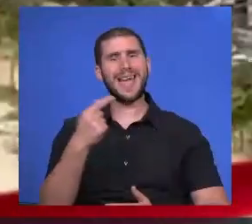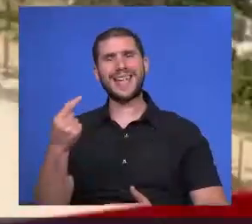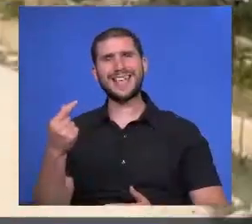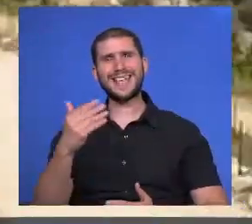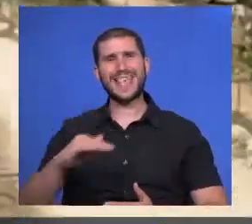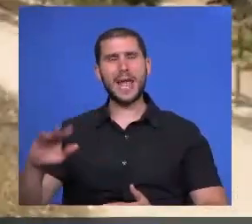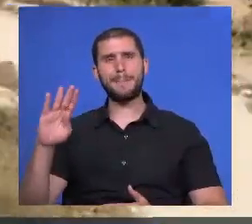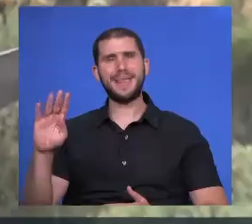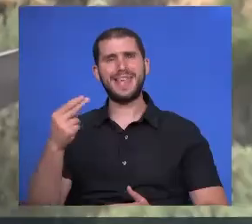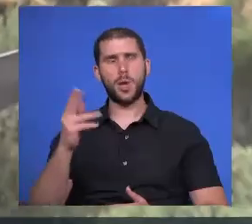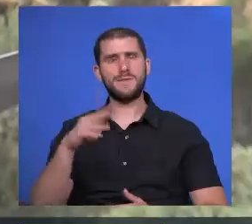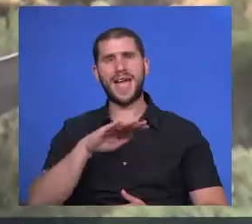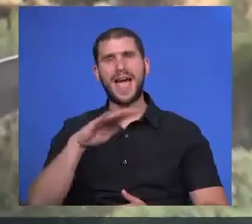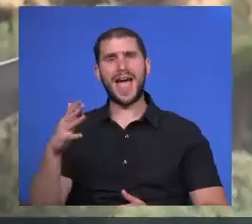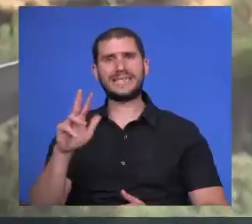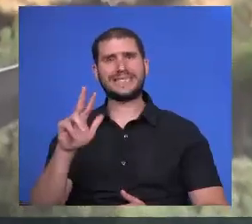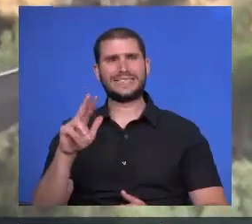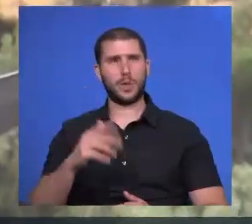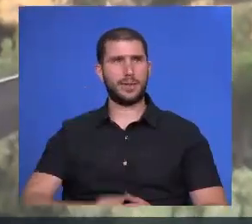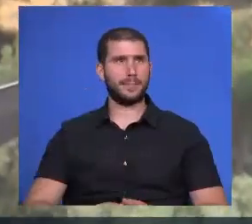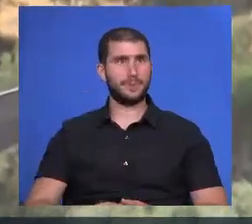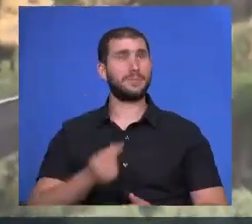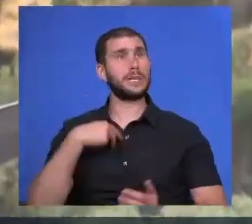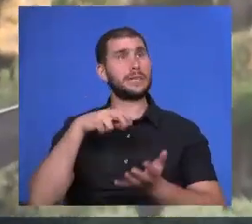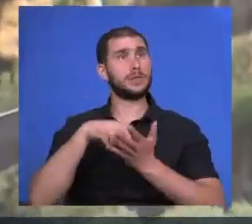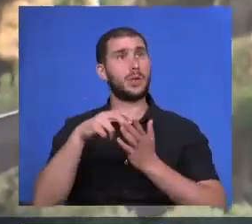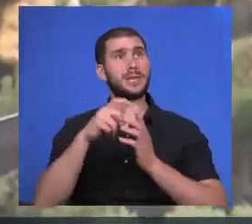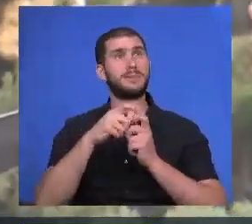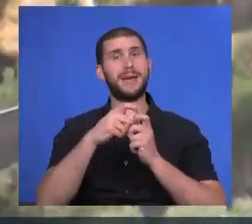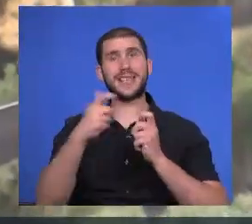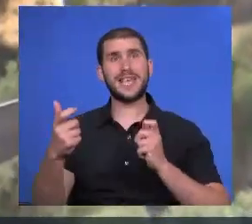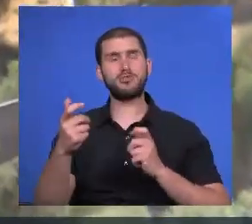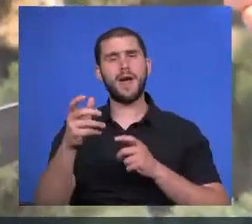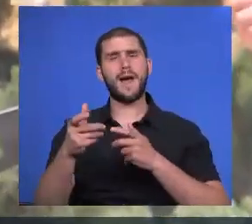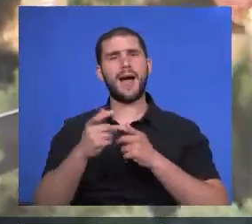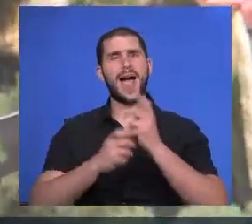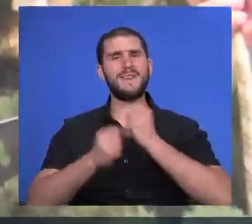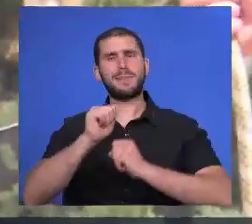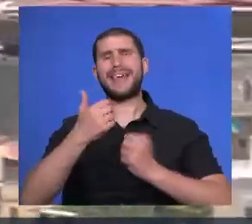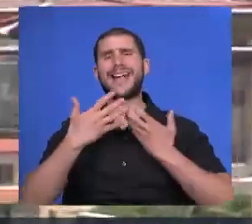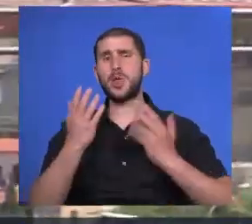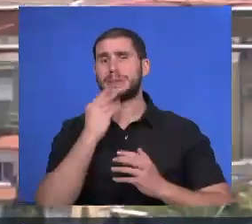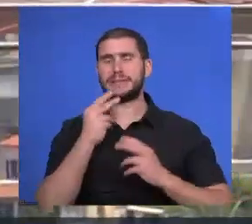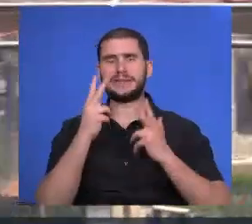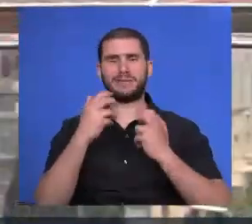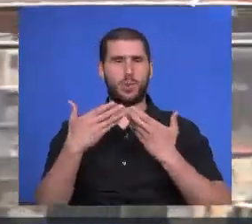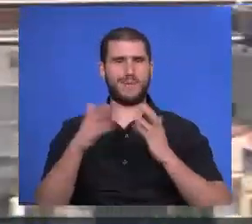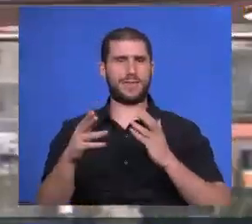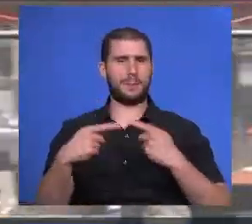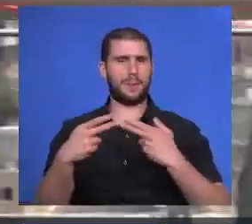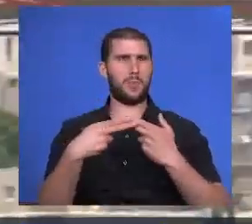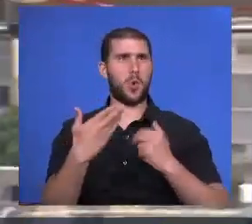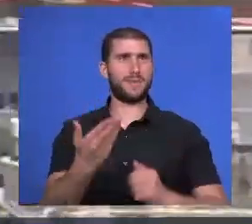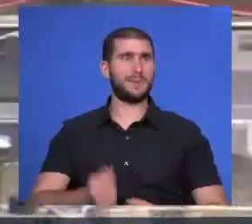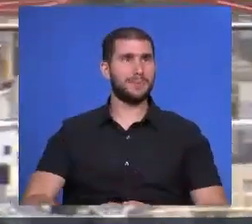העיר העתיקה. אנחנו צועדים כאן על גשר החבלים הגדול ביותר בישראל שצפוי להיפתח בימים הקרובים